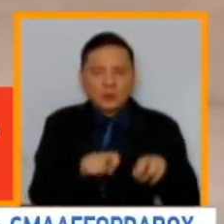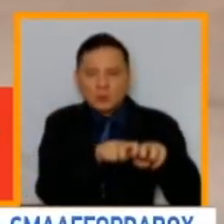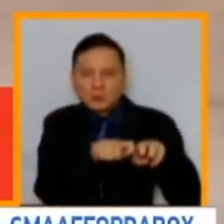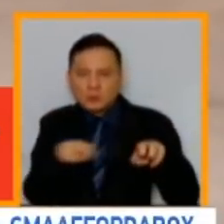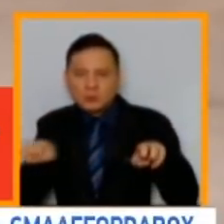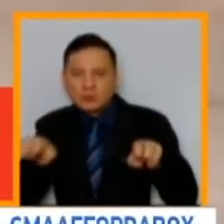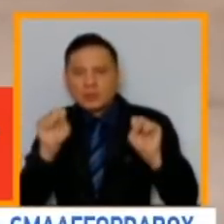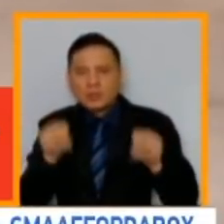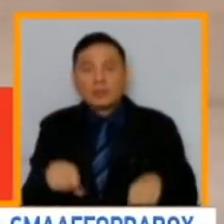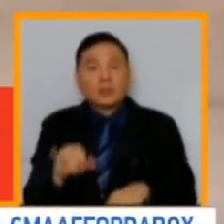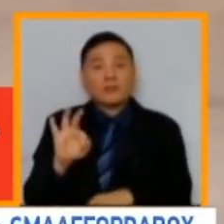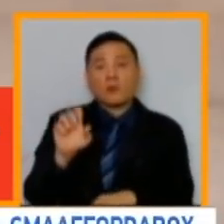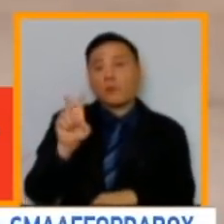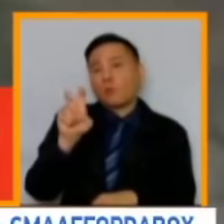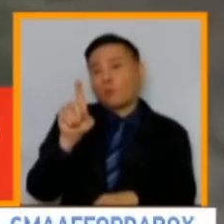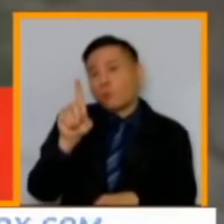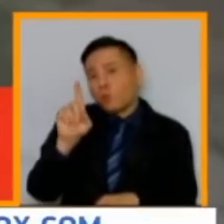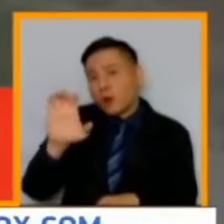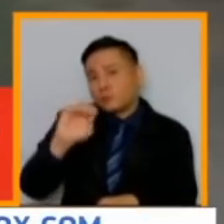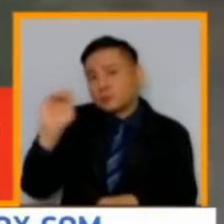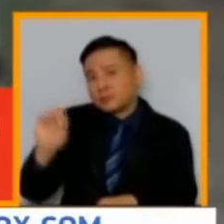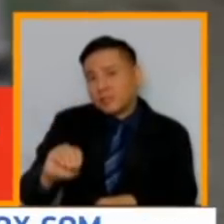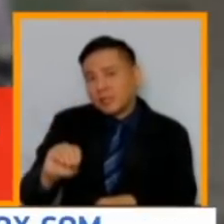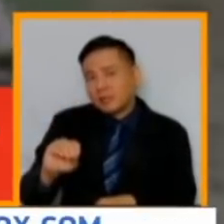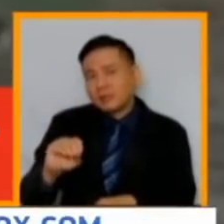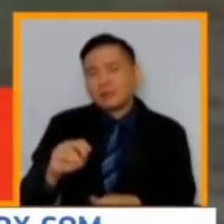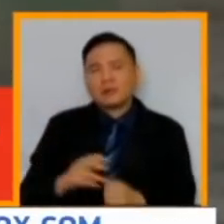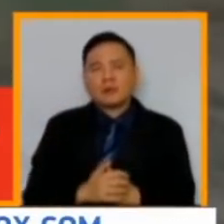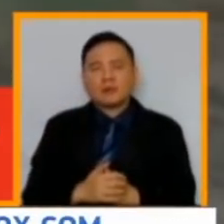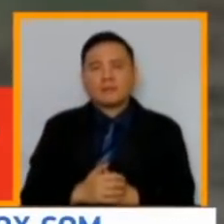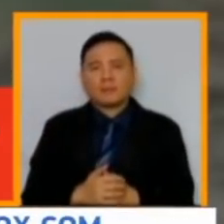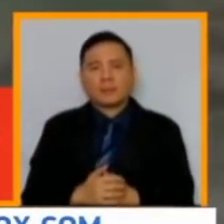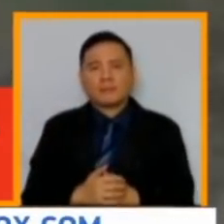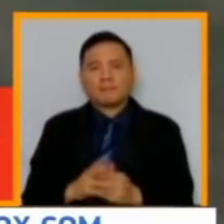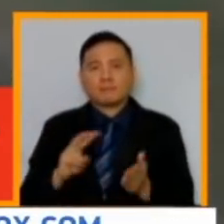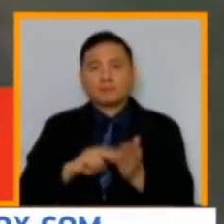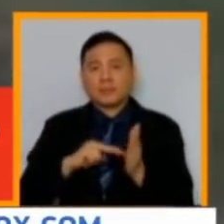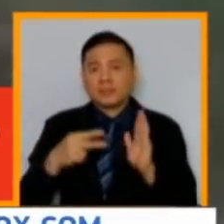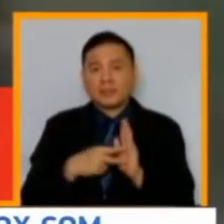sabihin din hindi na rin re-require yung physical distancing.